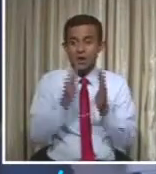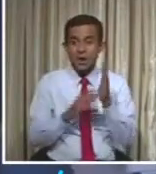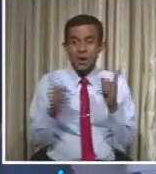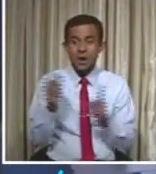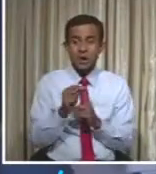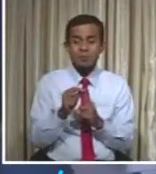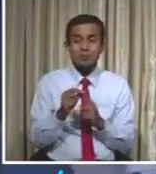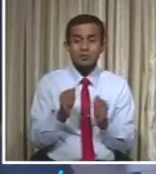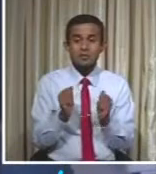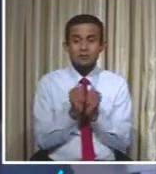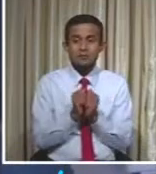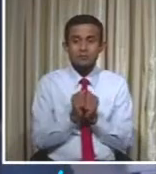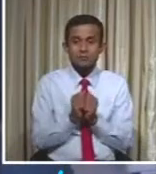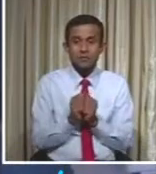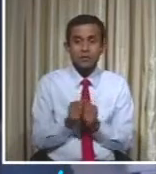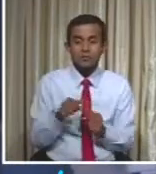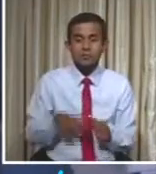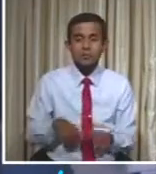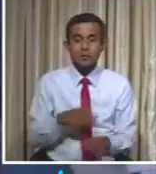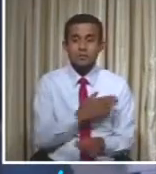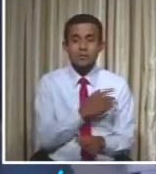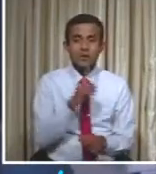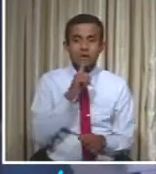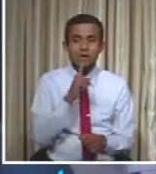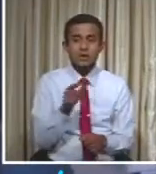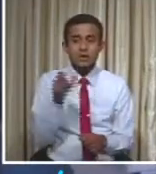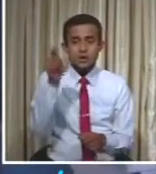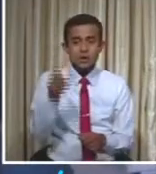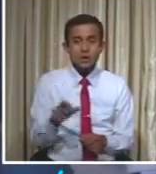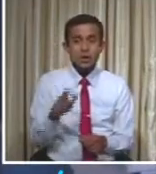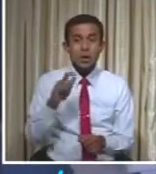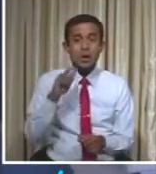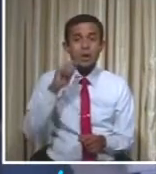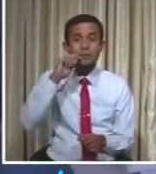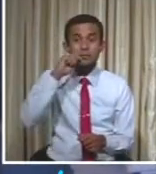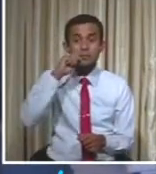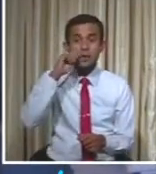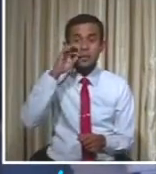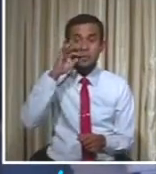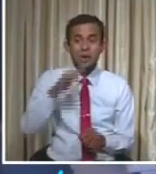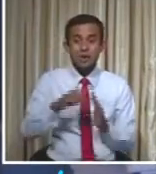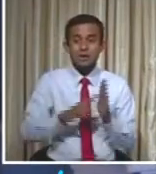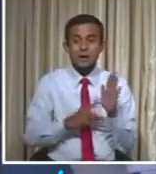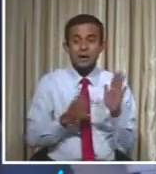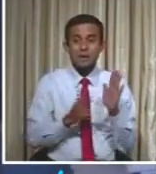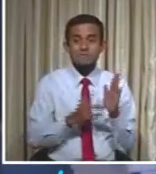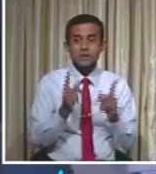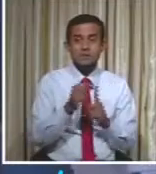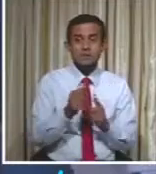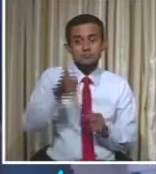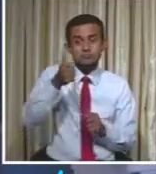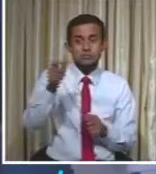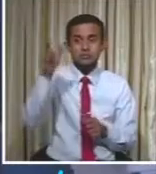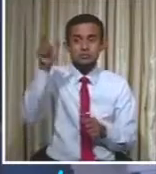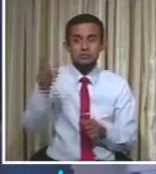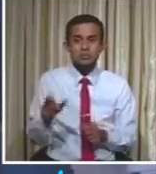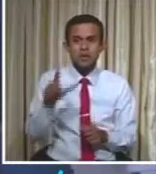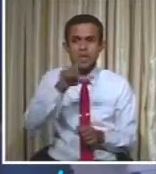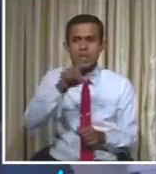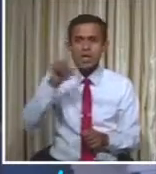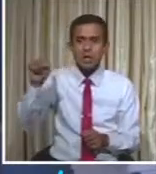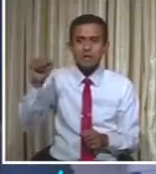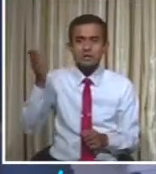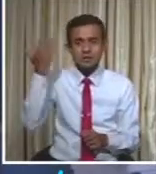විශේෂ තියෙන්නේ. එතුමට මම මතක් කරනවා එතුමගේ බාප්පා ජනතා විමුක්ති පෙරමුණේ හොඳ ක්‍රියාකාරිකයෙක්. 71 ඉඳලා